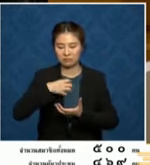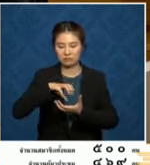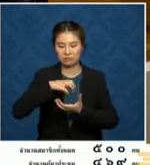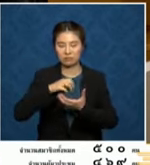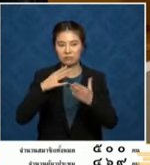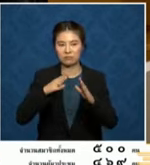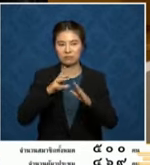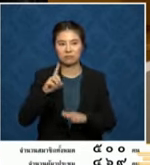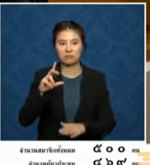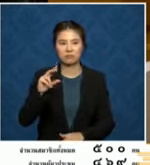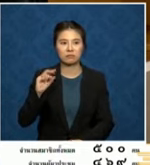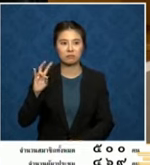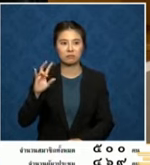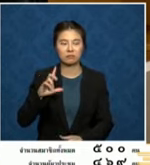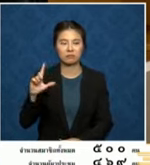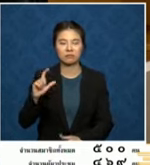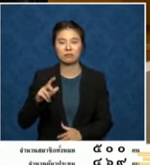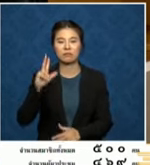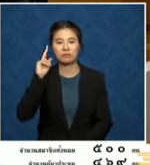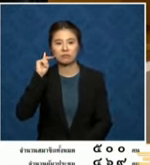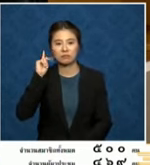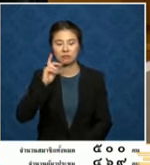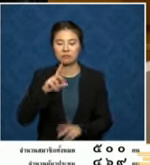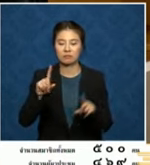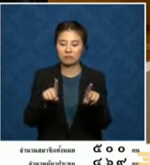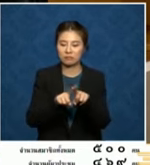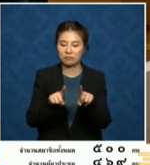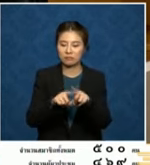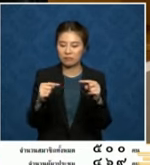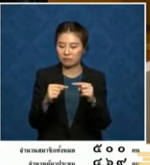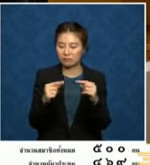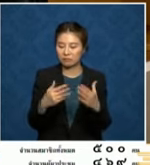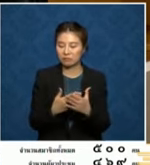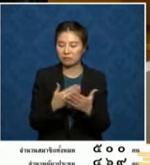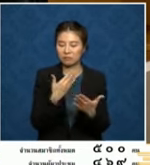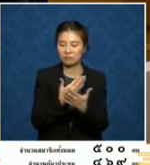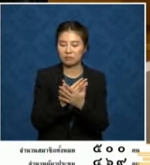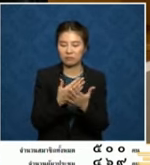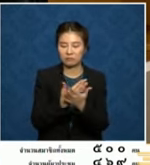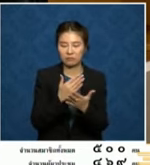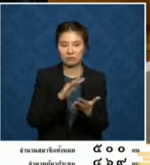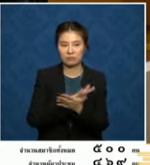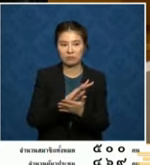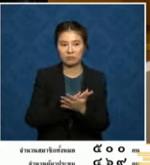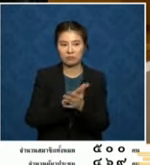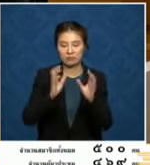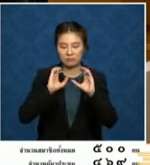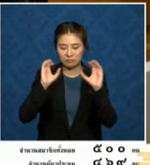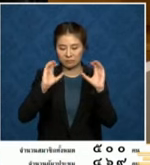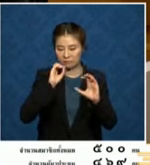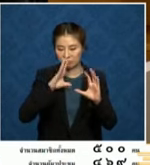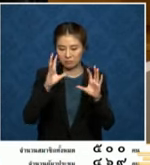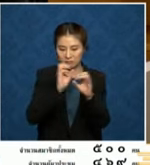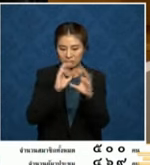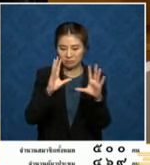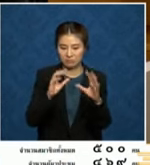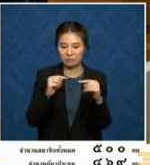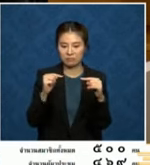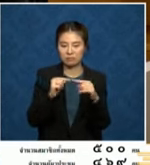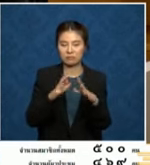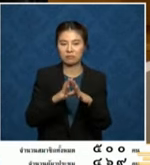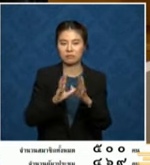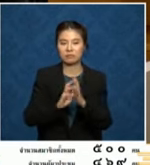าวก็ค่อนข้างตรงกับเอกสารราชการแผ่นที่1เลยประกาศสำนักเล